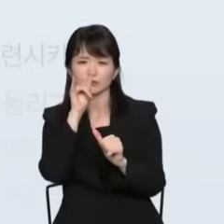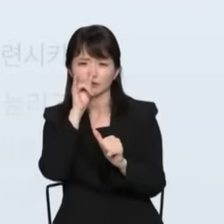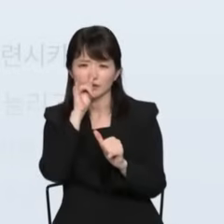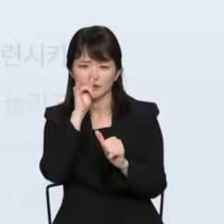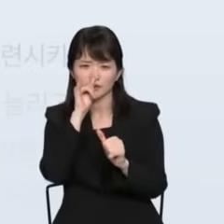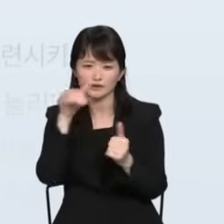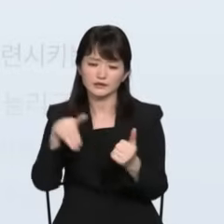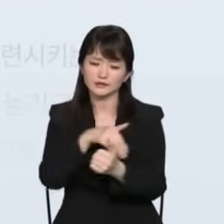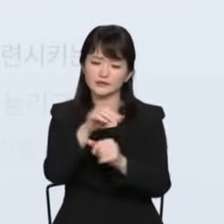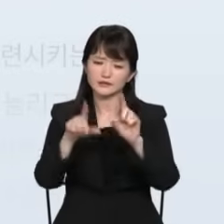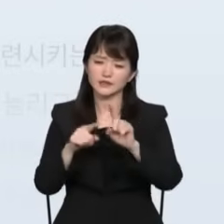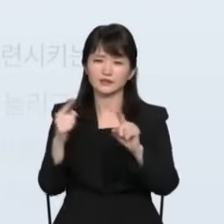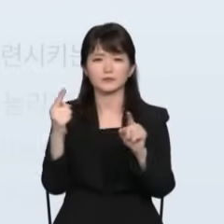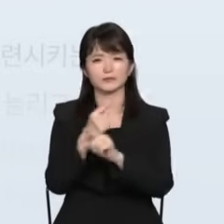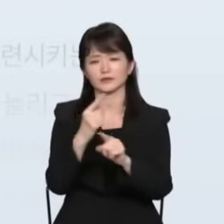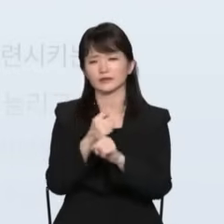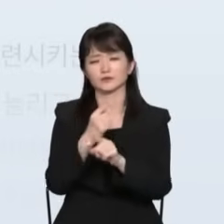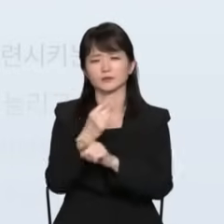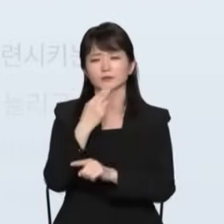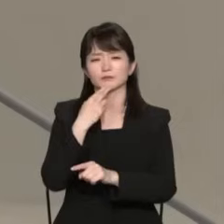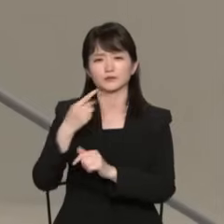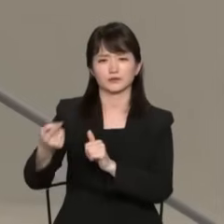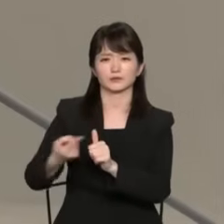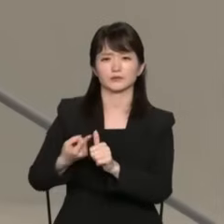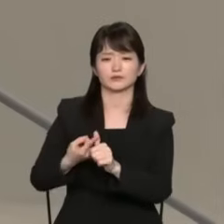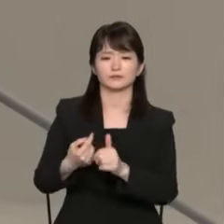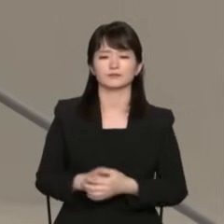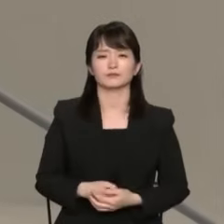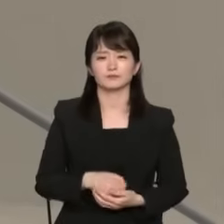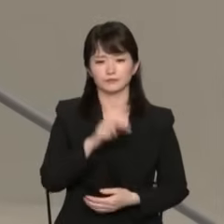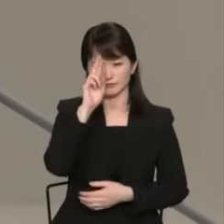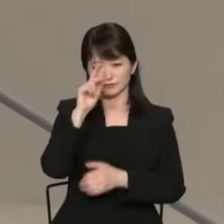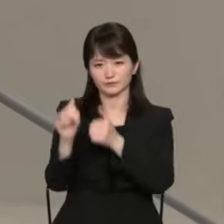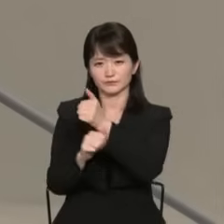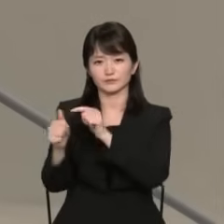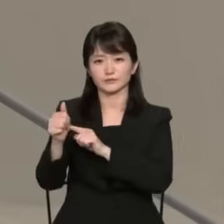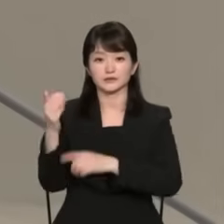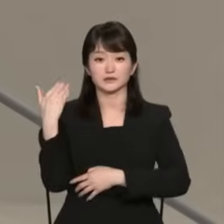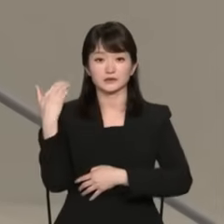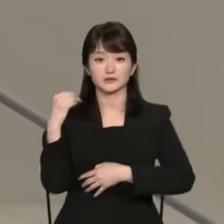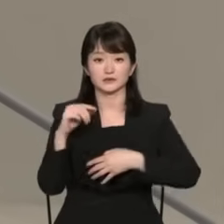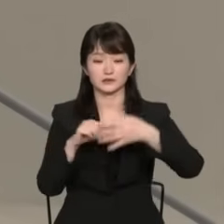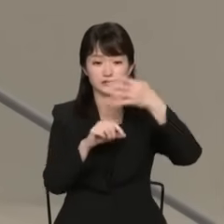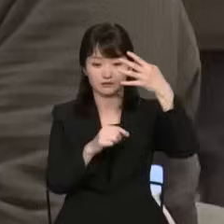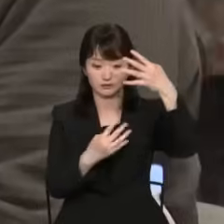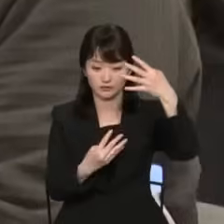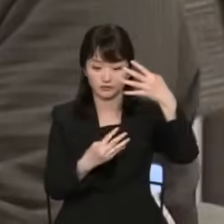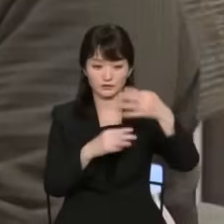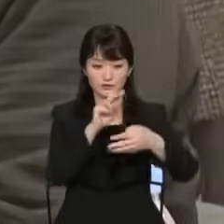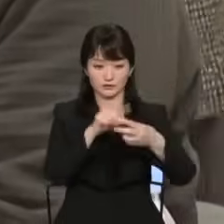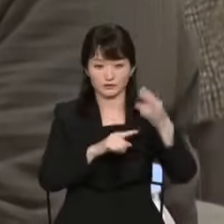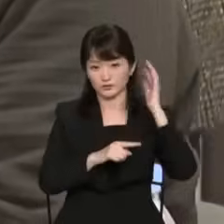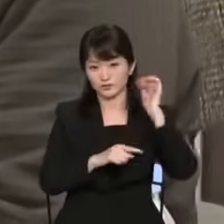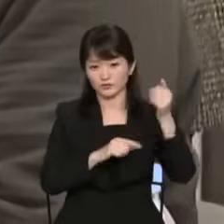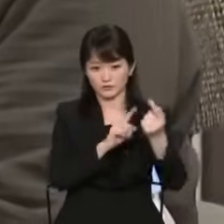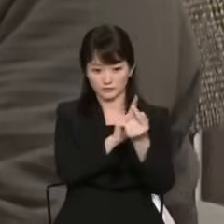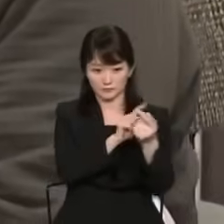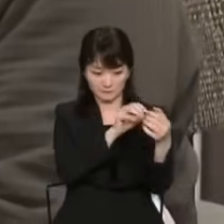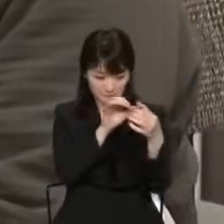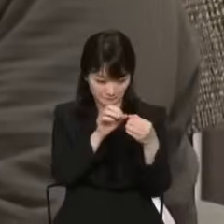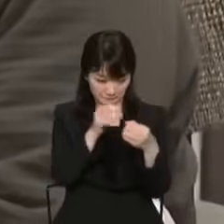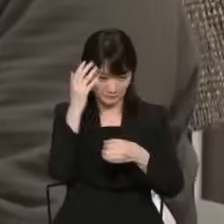바꿀 계획은 없다는 비판도 담겼습니다. 박 위원장은 지난 4일 윤 대통령과 면담한 이후 대한민국 의료의